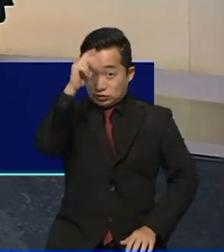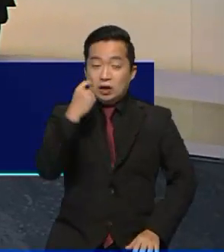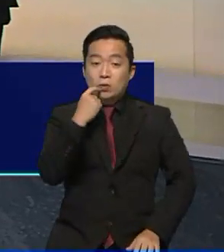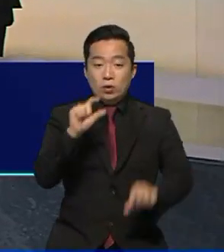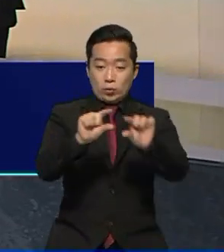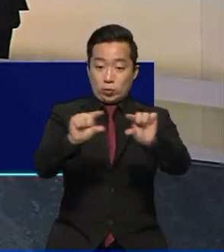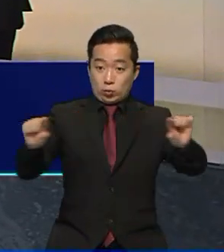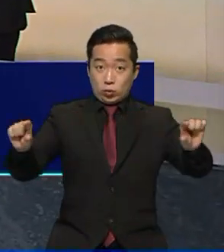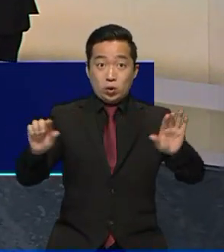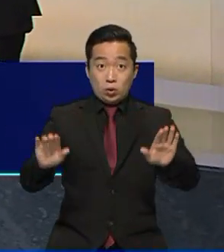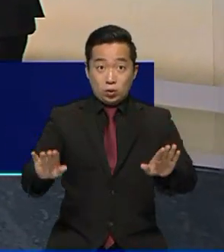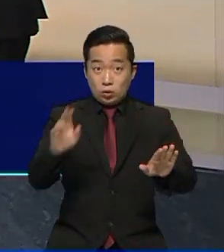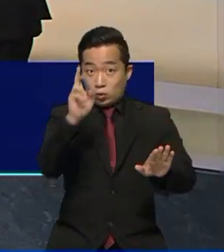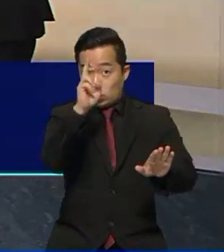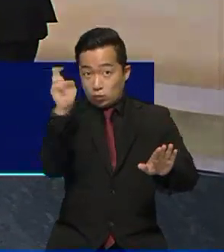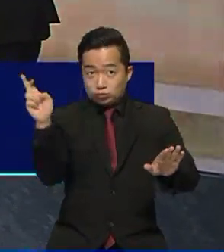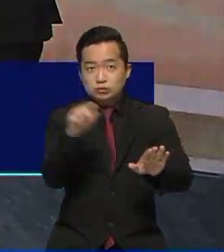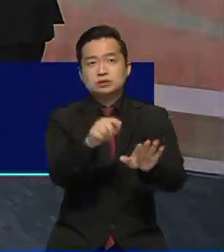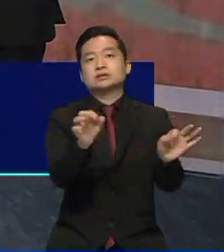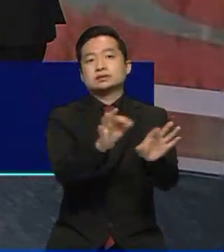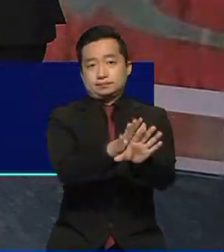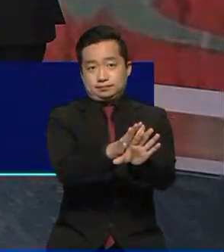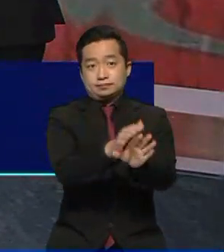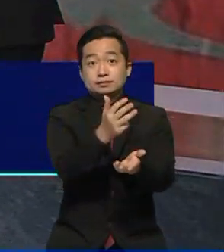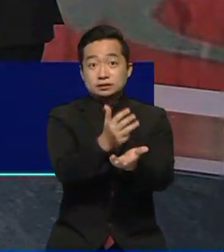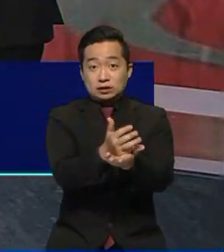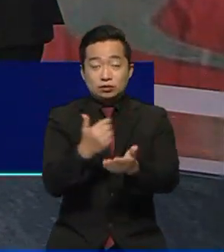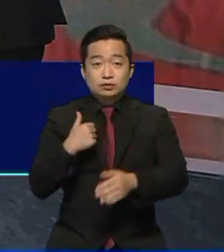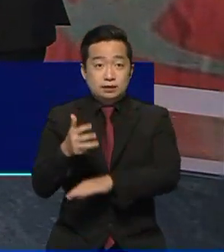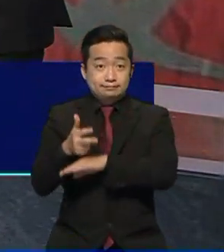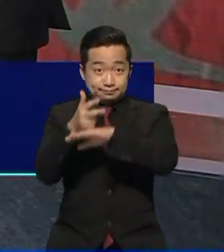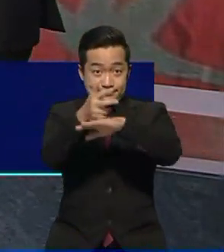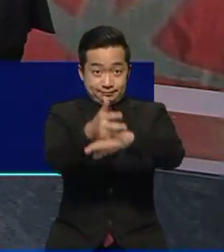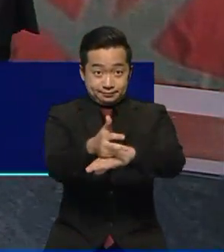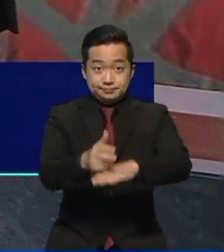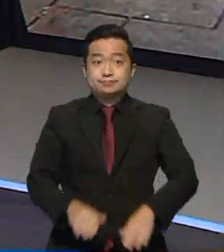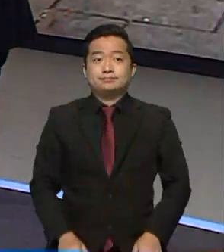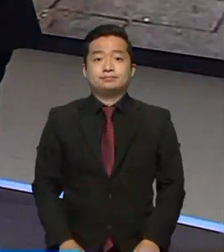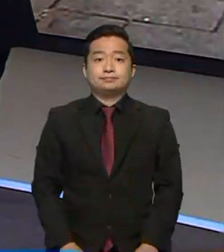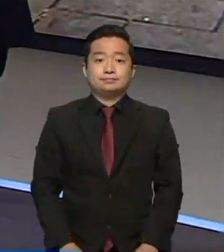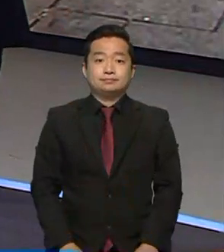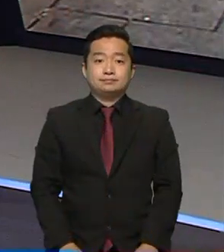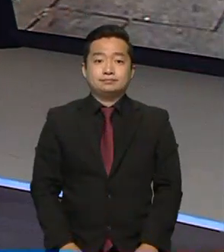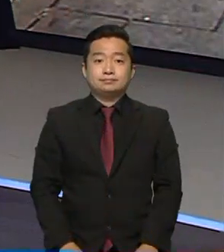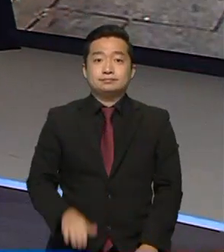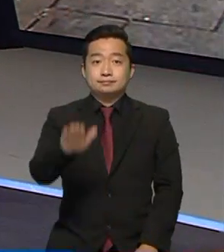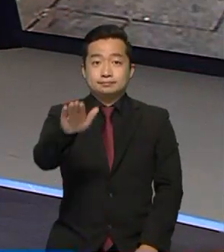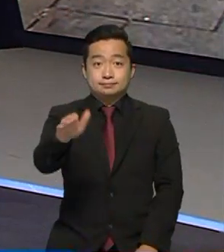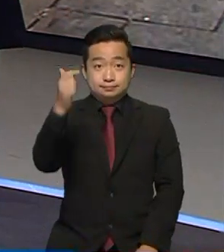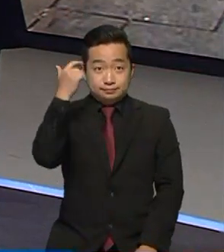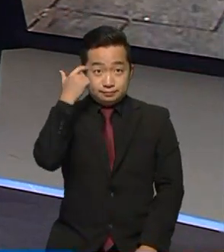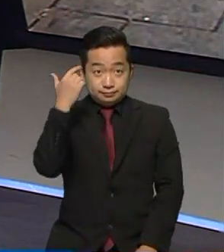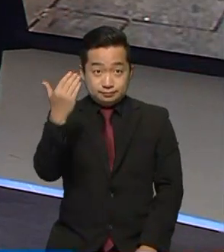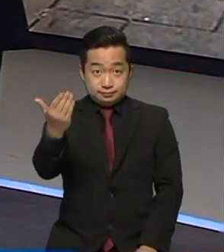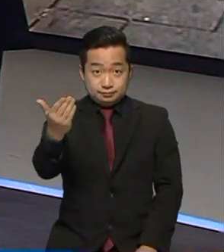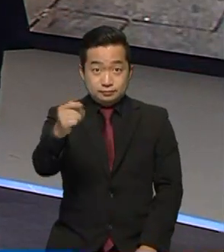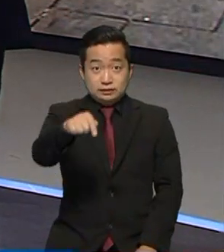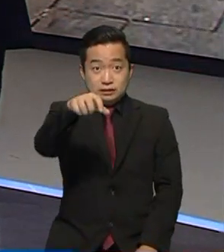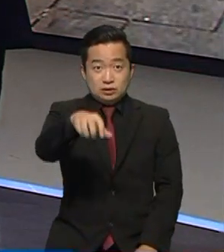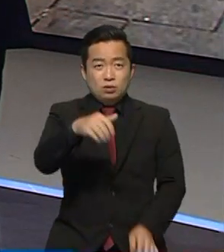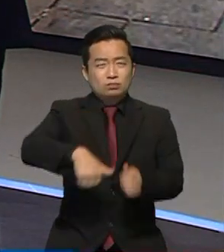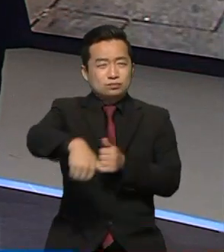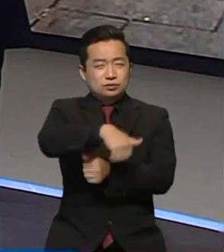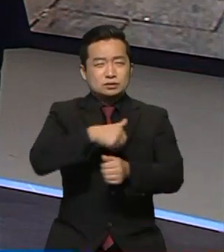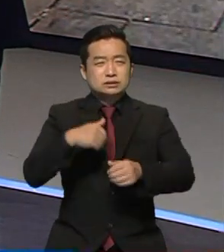통제선은 오늘 오후 사라졌습니다. 이태원에 저희 취재 기자 나가 있습니다. 하정현 기자, 그곳은 여전히